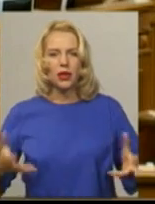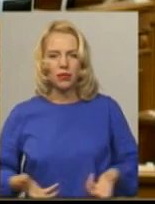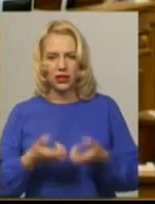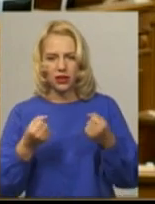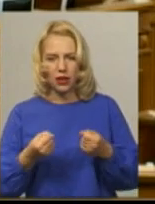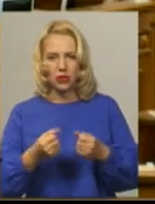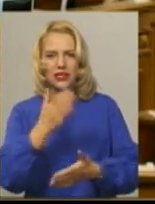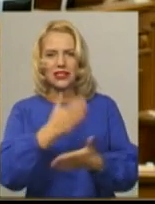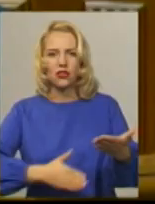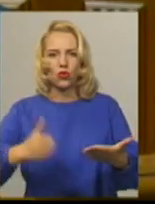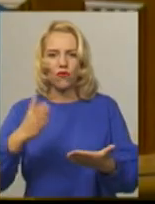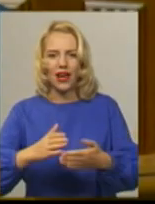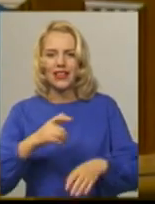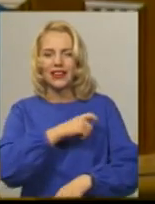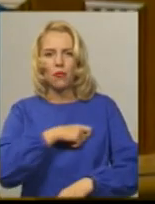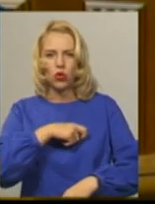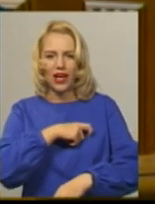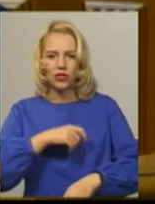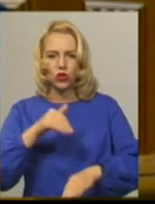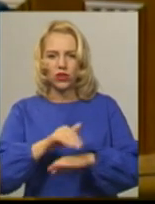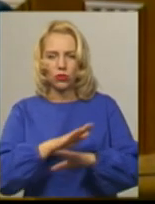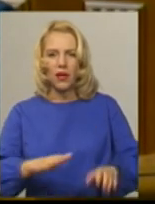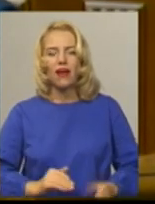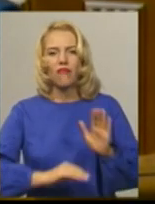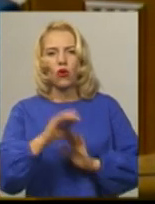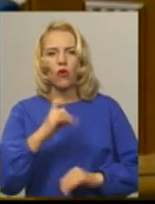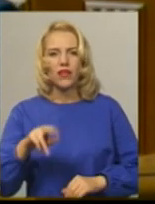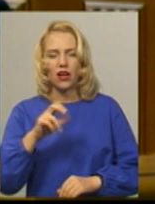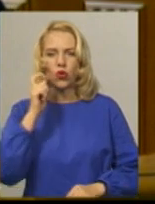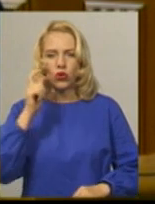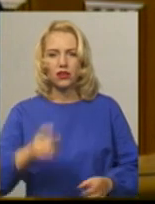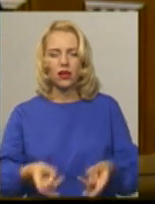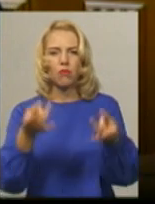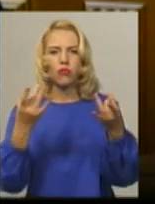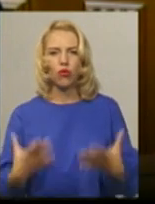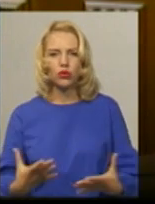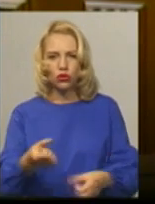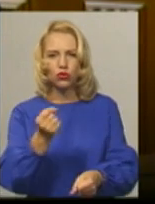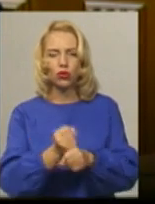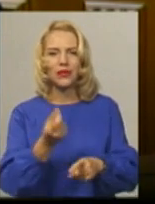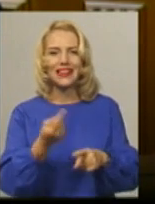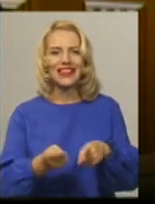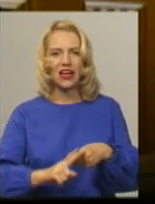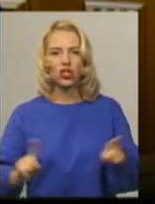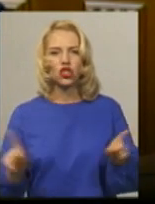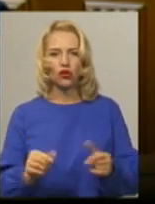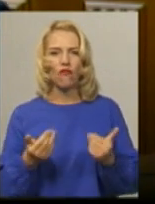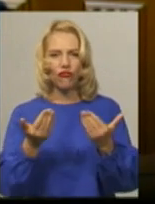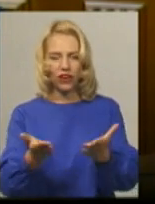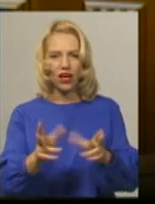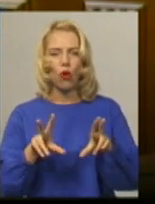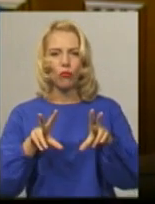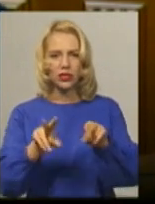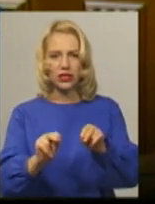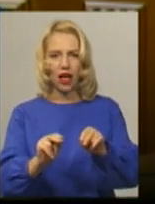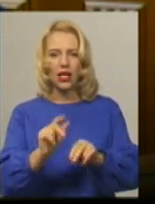депутатської недоторканності. Верховна Рада України, просто зробіть те, що ви